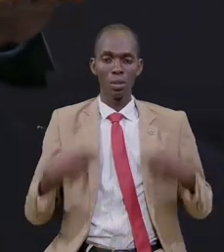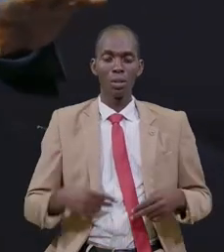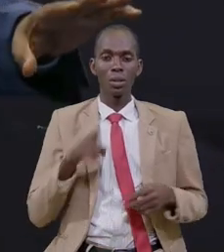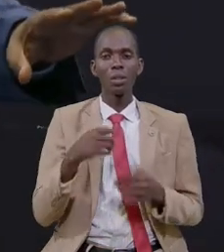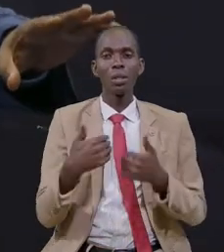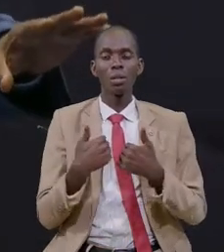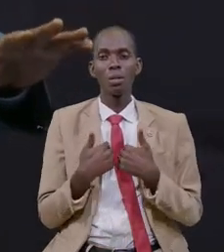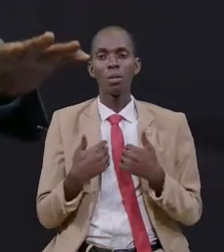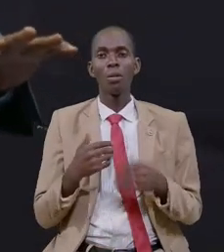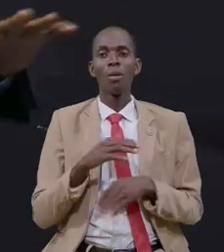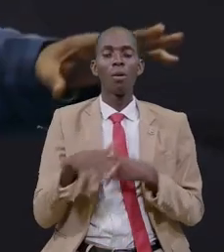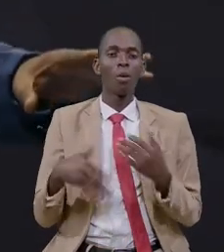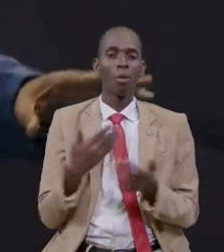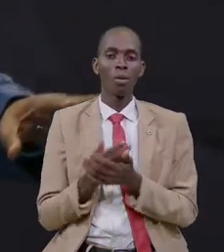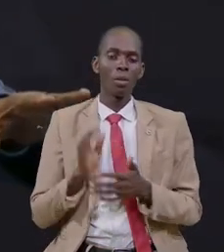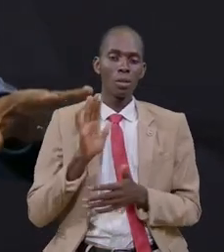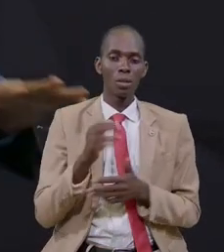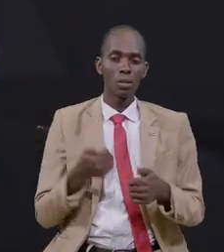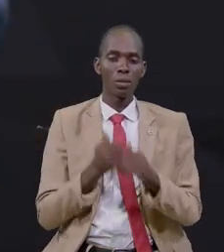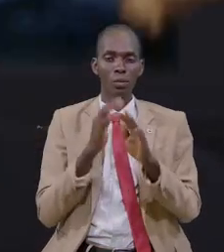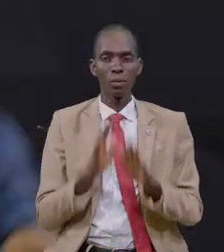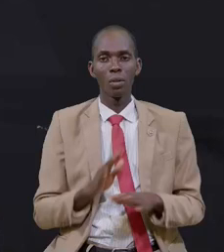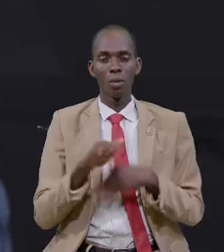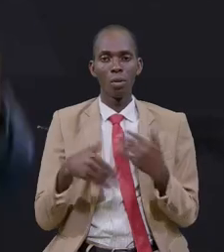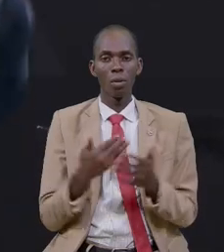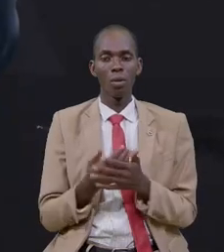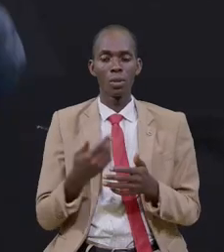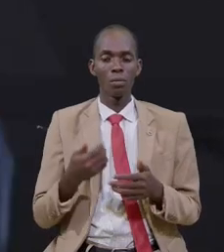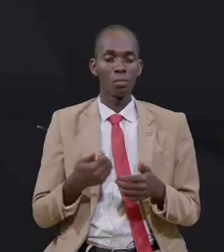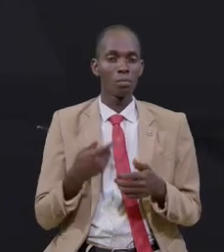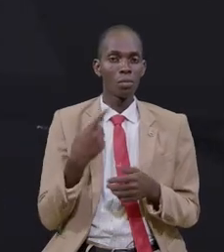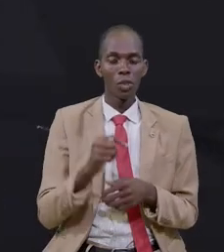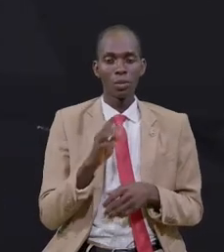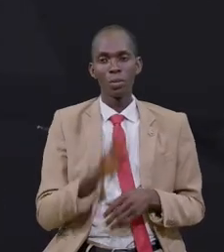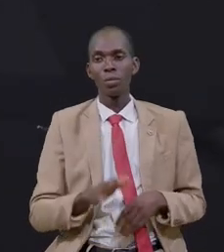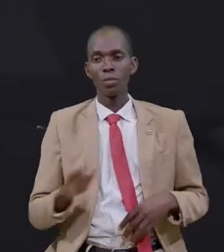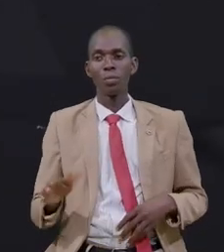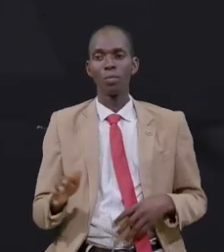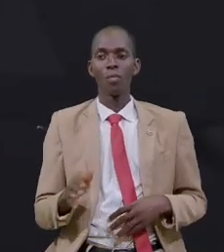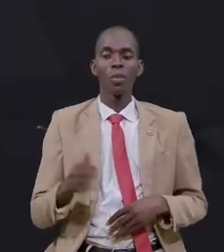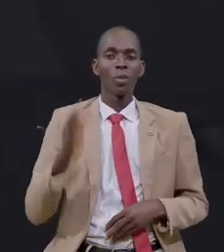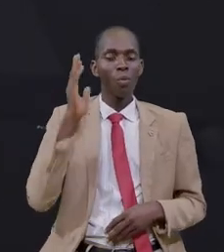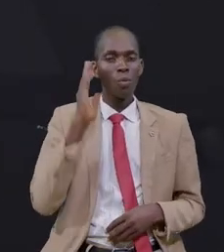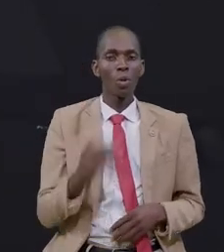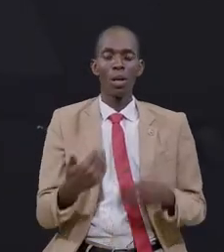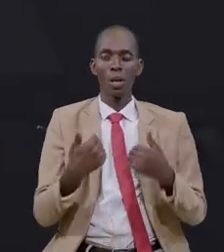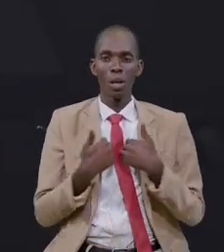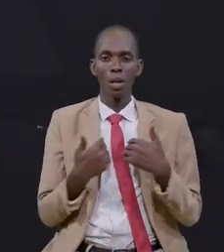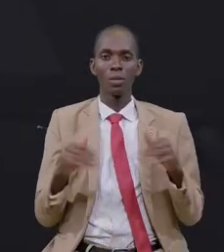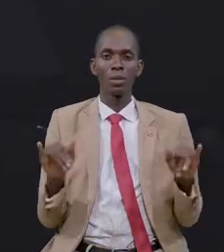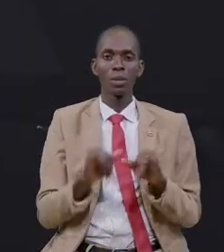a, tous ses disciples, tous ses suiveurs, tous ses enfants auront au nom